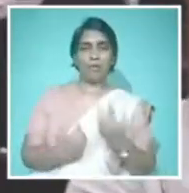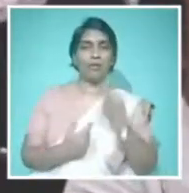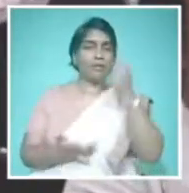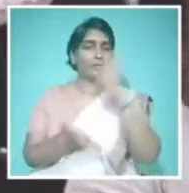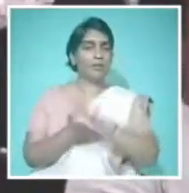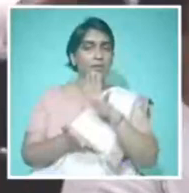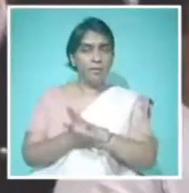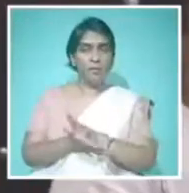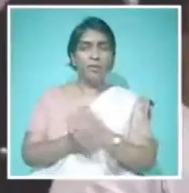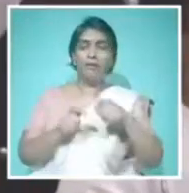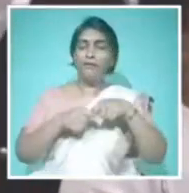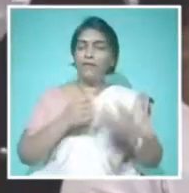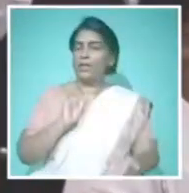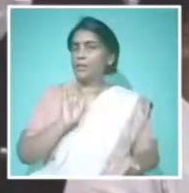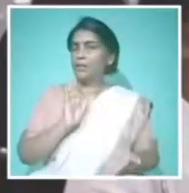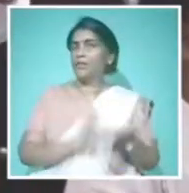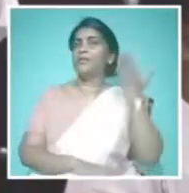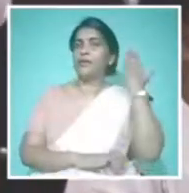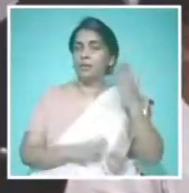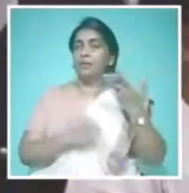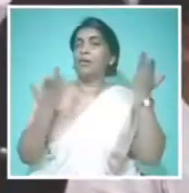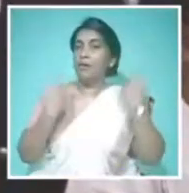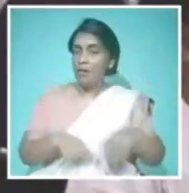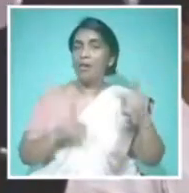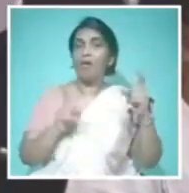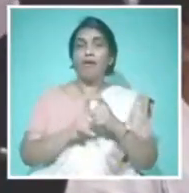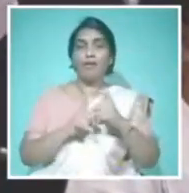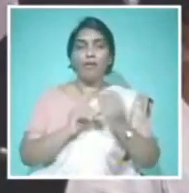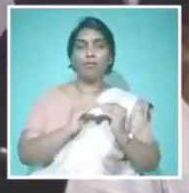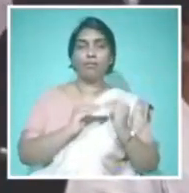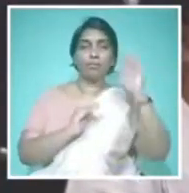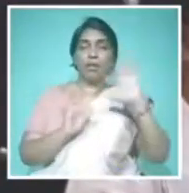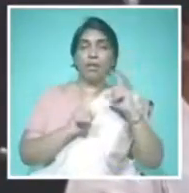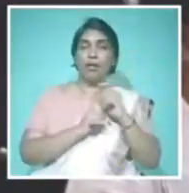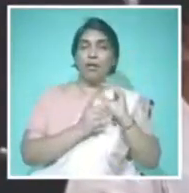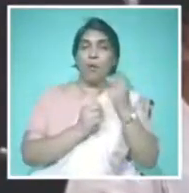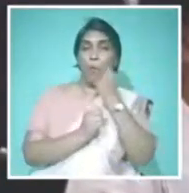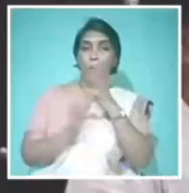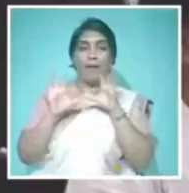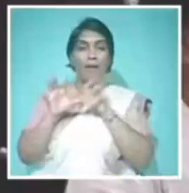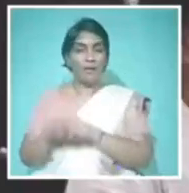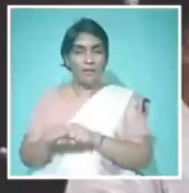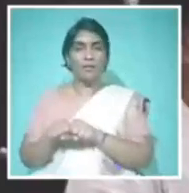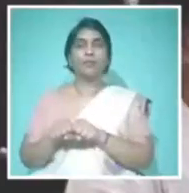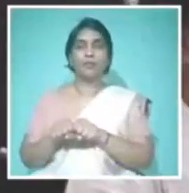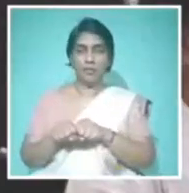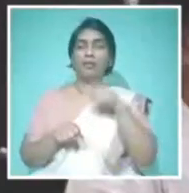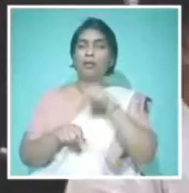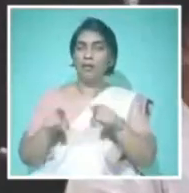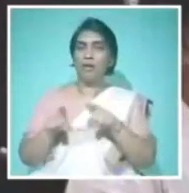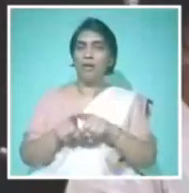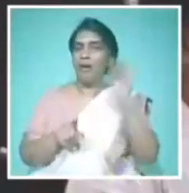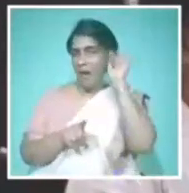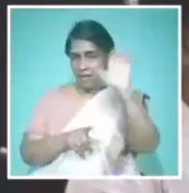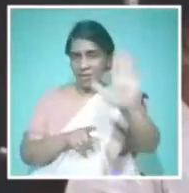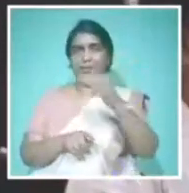අච්චු ගහලා උද්දමනේ ඊළටම ගියා ඊට පස්සේ ඩොලරේ ඊළට යන දෙන්නේ නැතුව රුපියල බලෙන් අල්ලන් හිටියා අල්ලන් ඉඳා